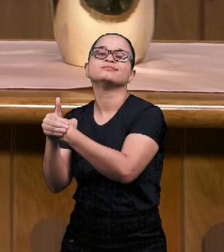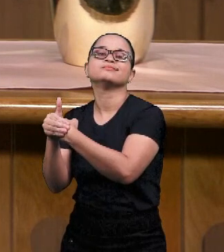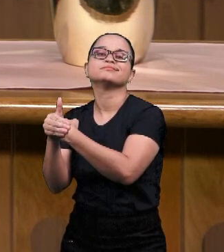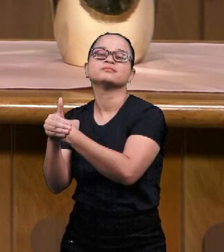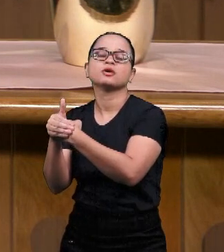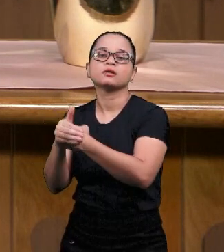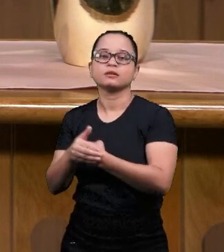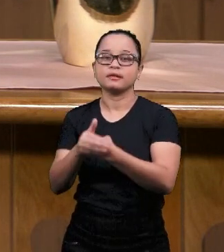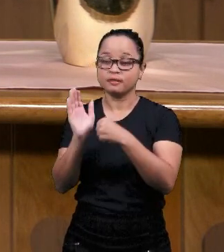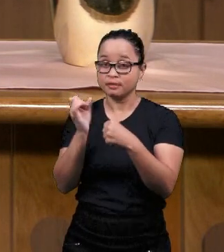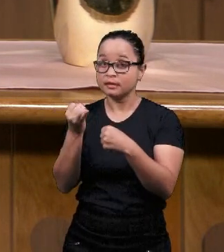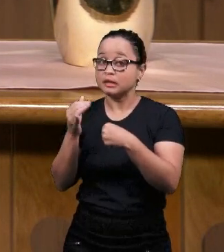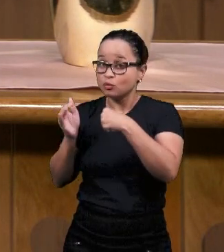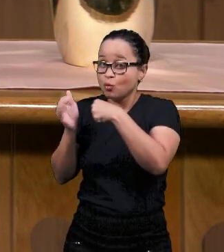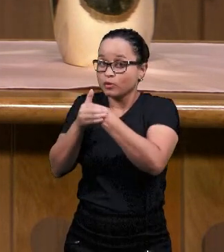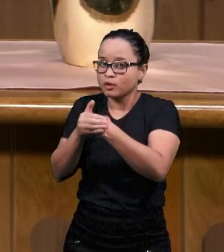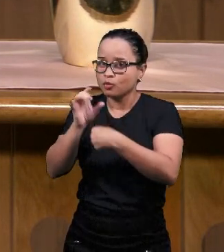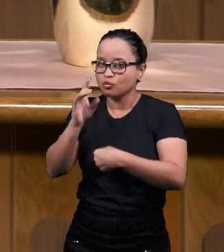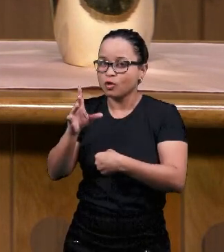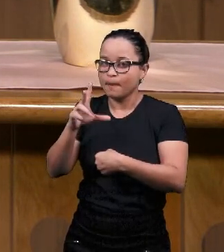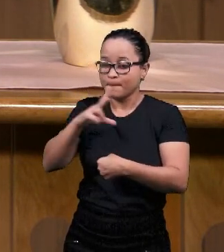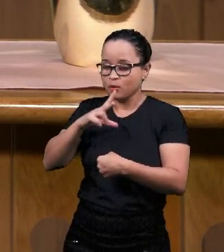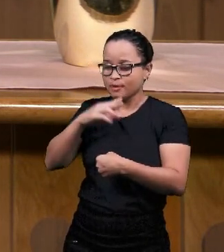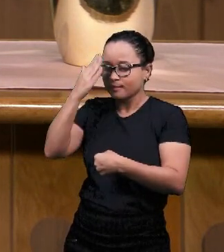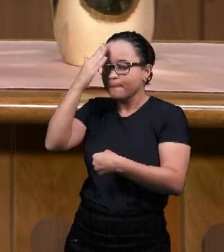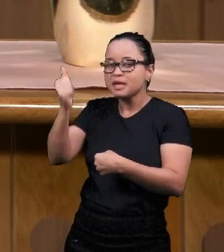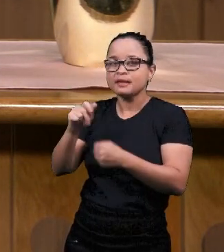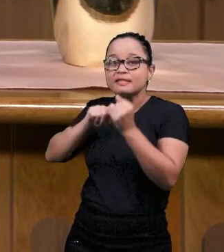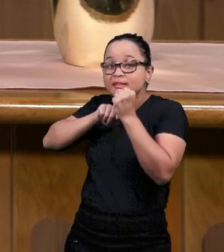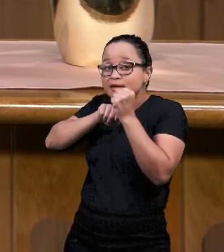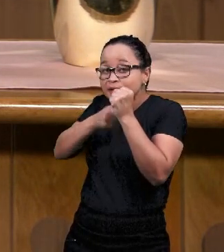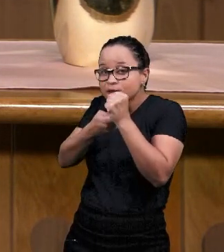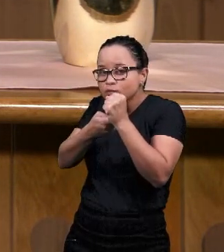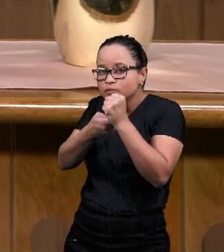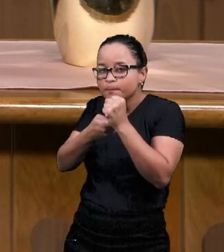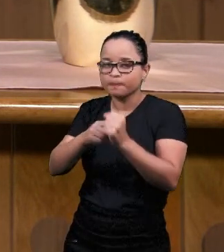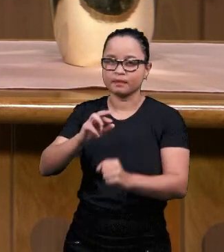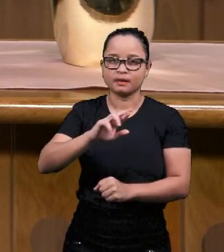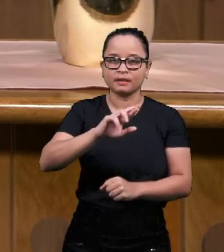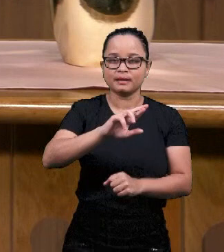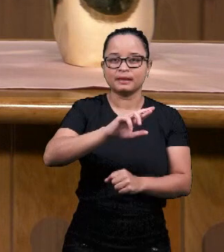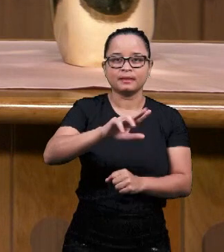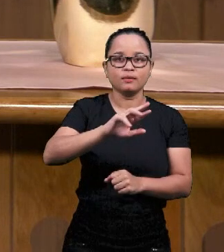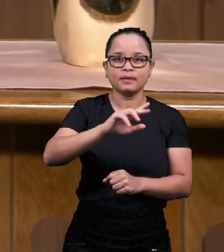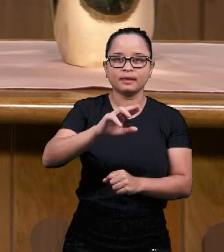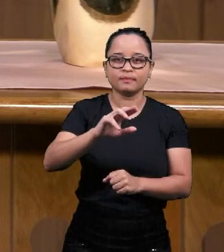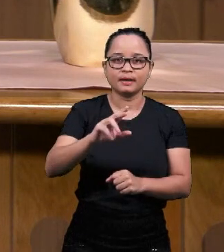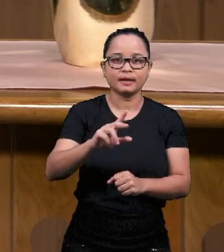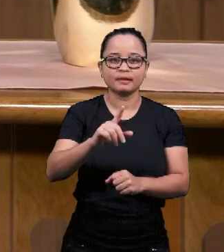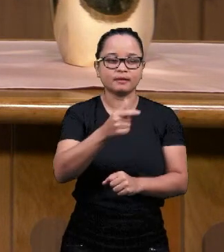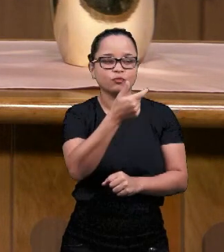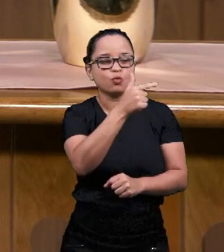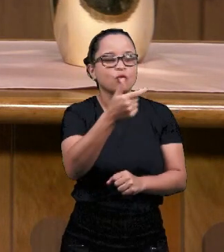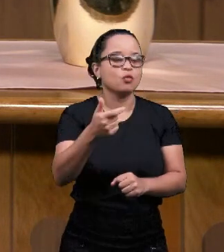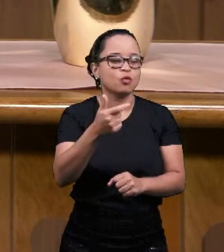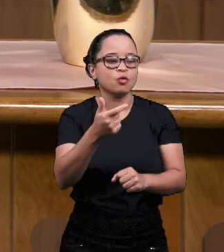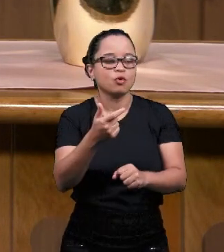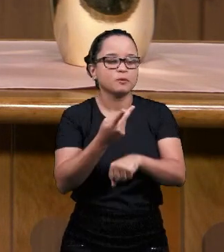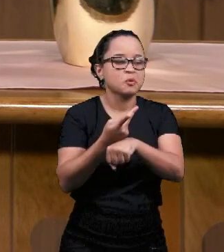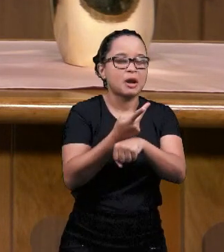прячет его, только он знал, где оно находится. Теперь оно уже не было потеряно, а теперь оно было